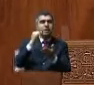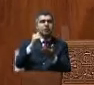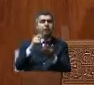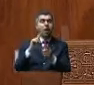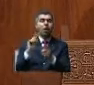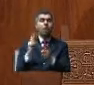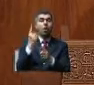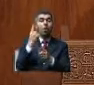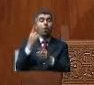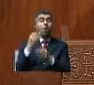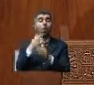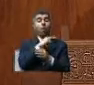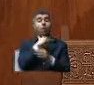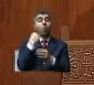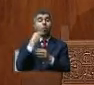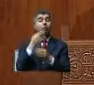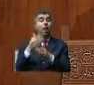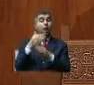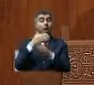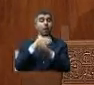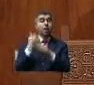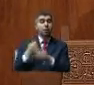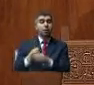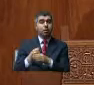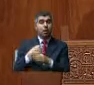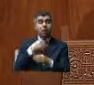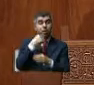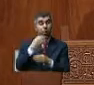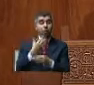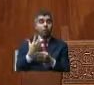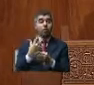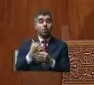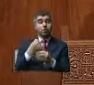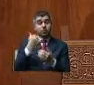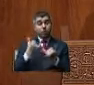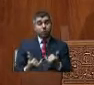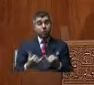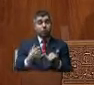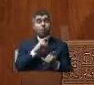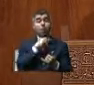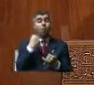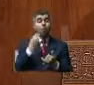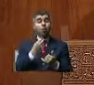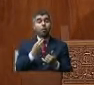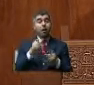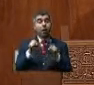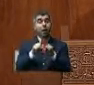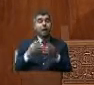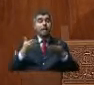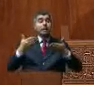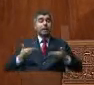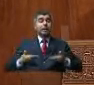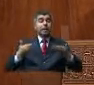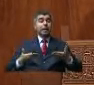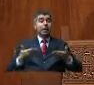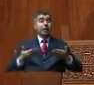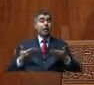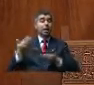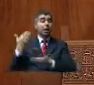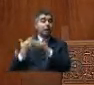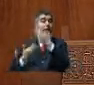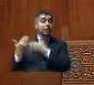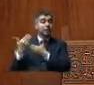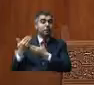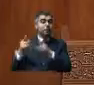الأولى. والواقع أن العبء الملقى على عاتق الحكومة في هذا المجال أضحى أثقل من السابق، اعتبارا